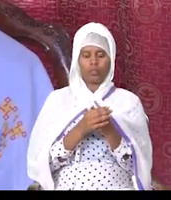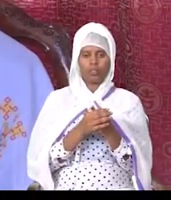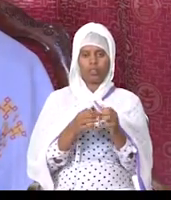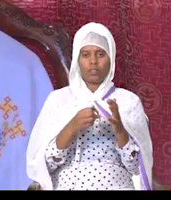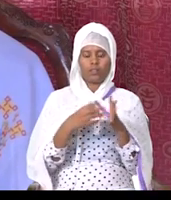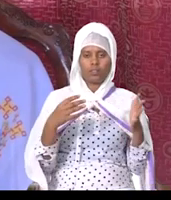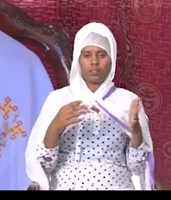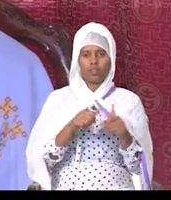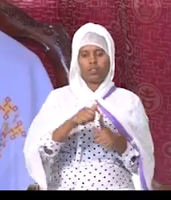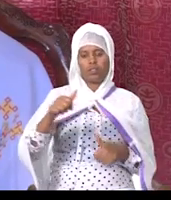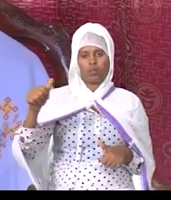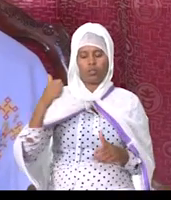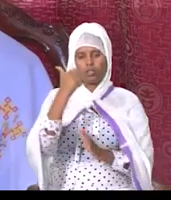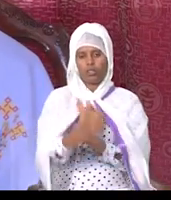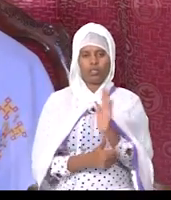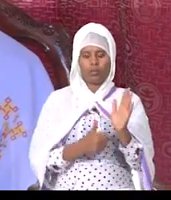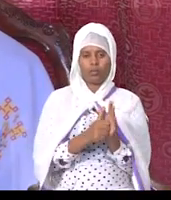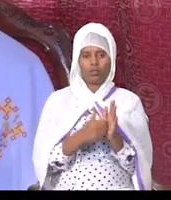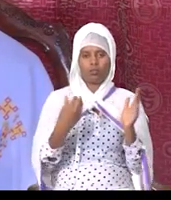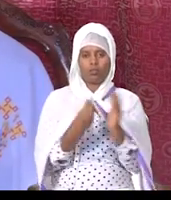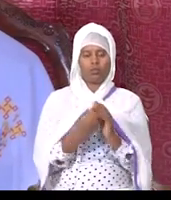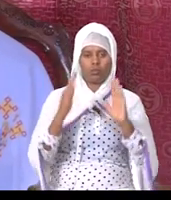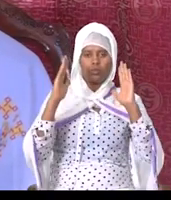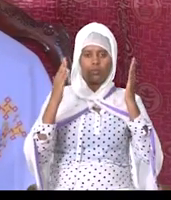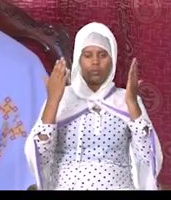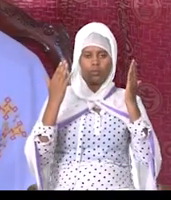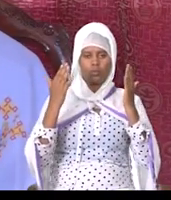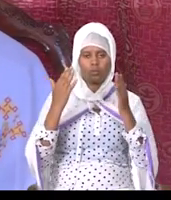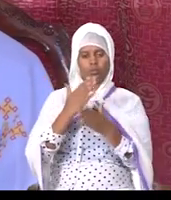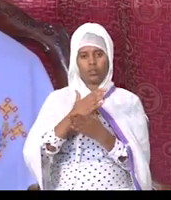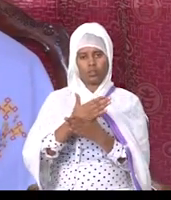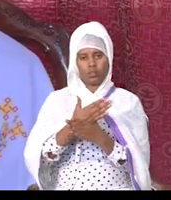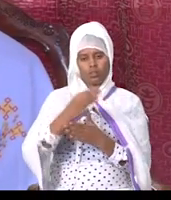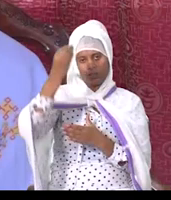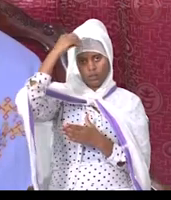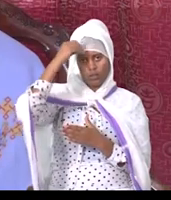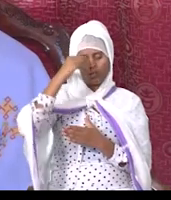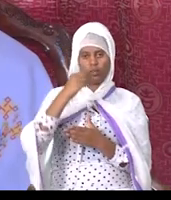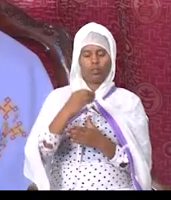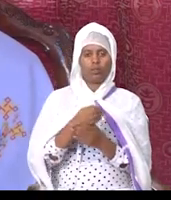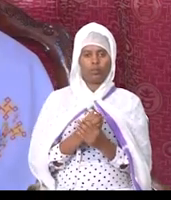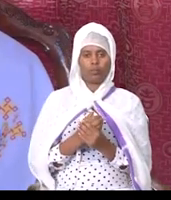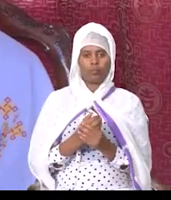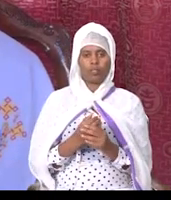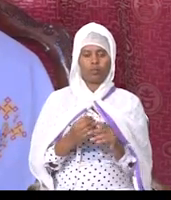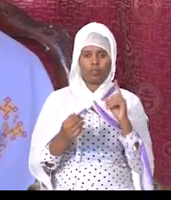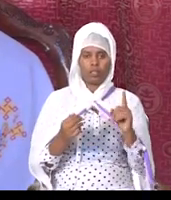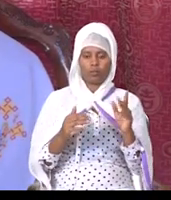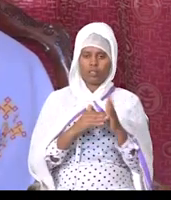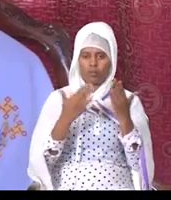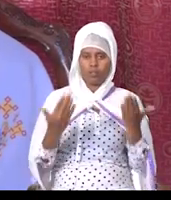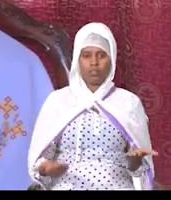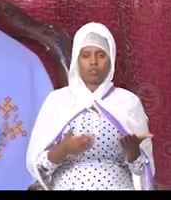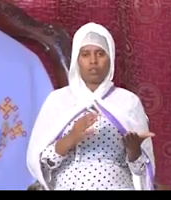ዶክተር። ስለዚ ንነዊሕ ዓመታት ምስኡ ዝነብሩሉ ዝተምሃርሉ እሞ ከዓ ዘመናት ካብ ቀዳማይ